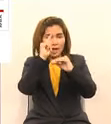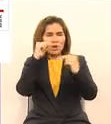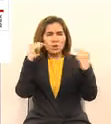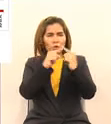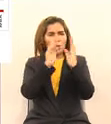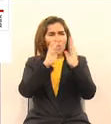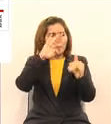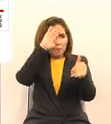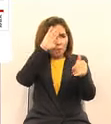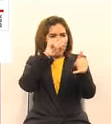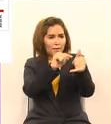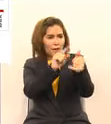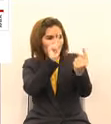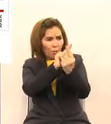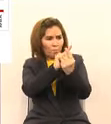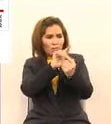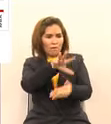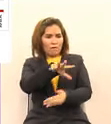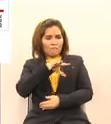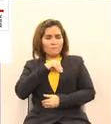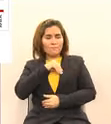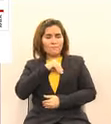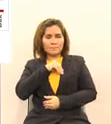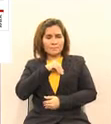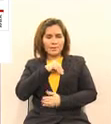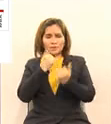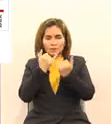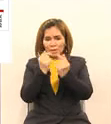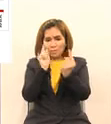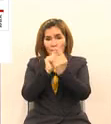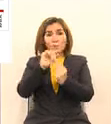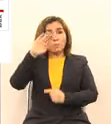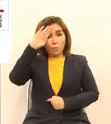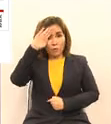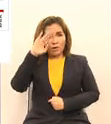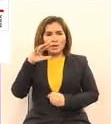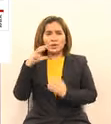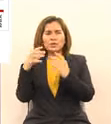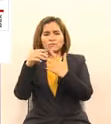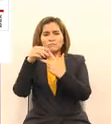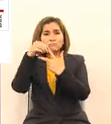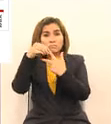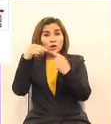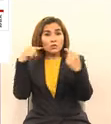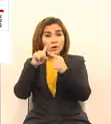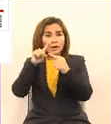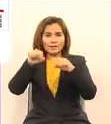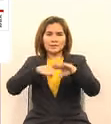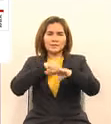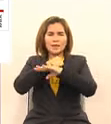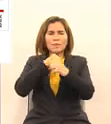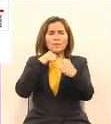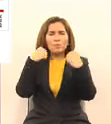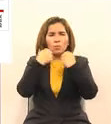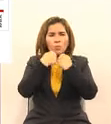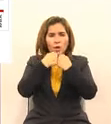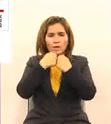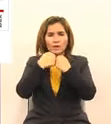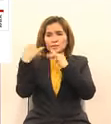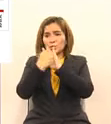ป่วยที่ยืนยันแล้วก่อนหน้านะครับตรงกลางเนี่ยคือสามมวยสามมวยของต่างจังหวัดก็จะเกิดช้